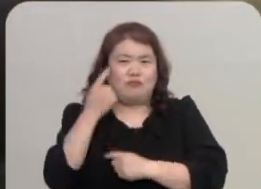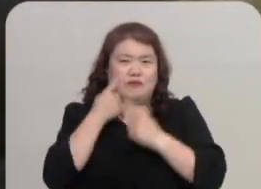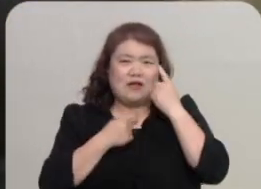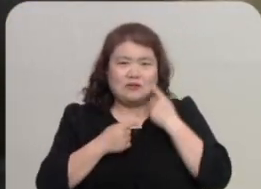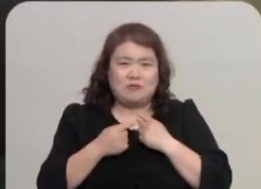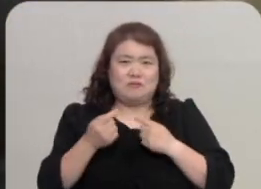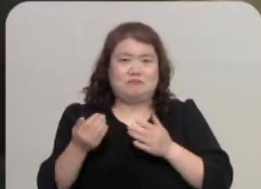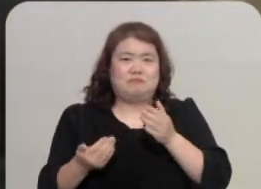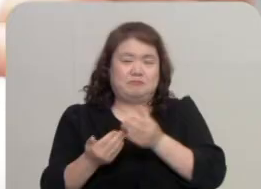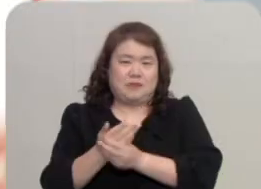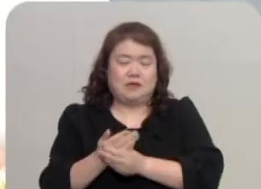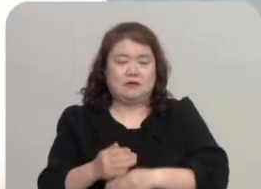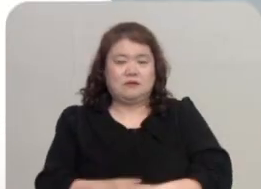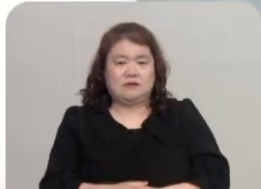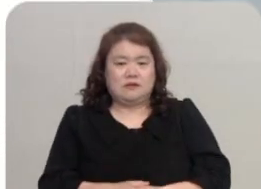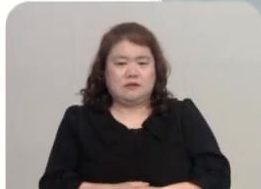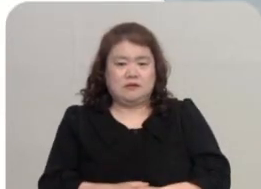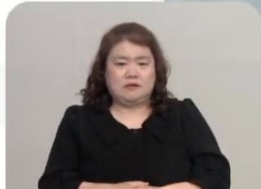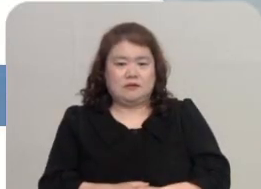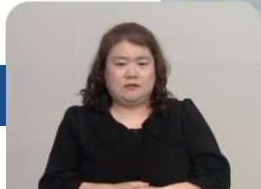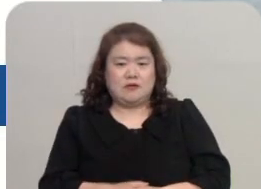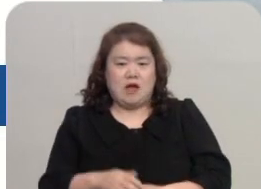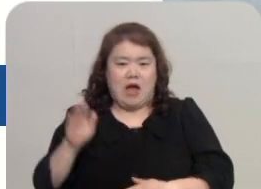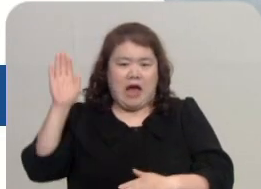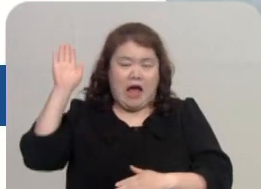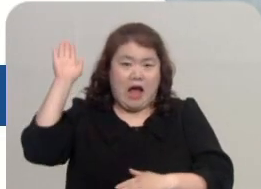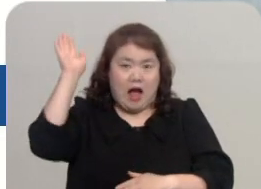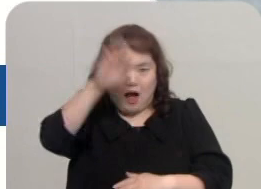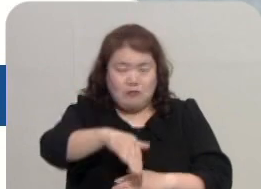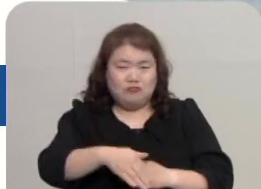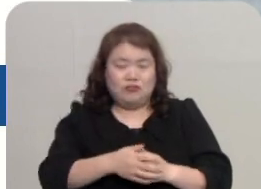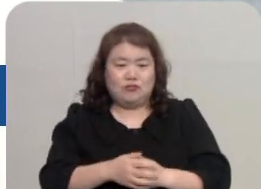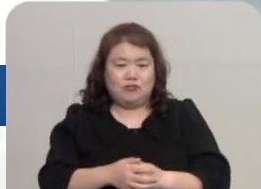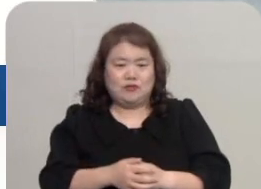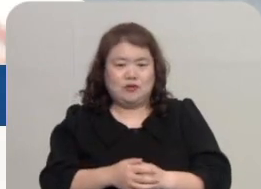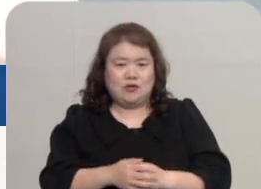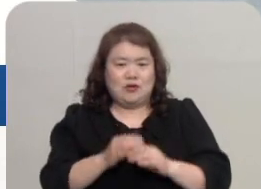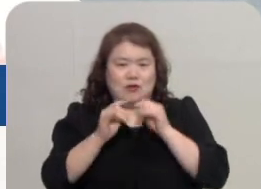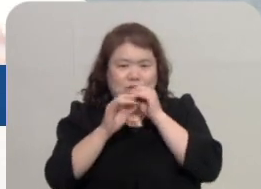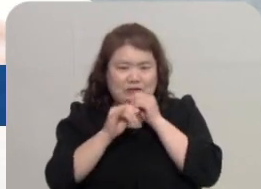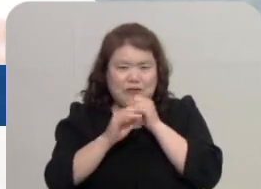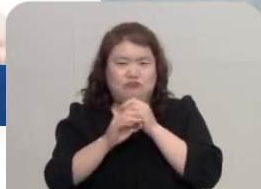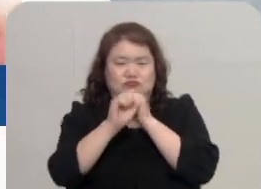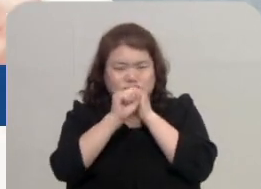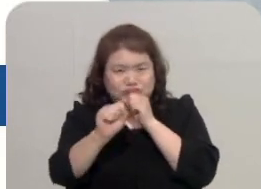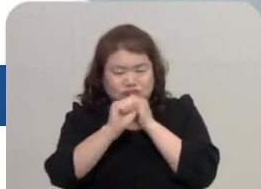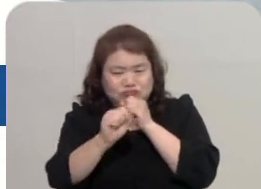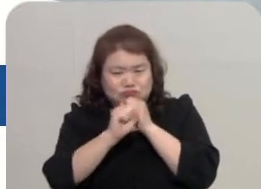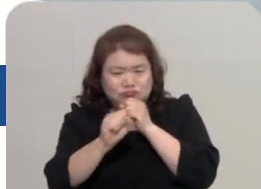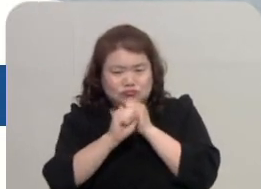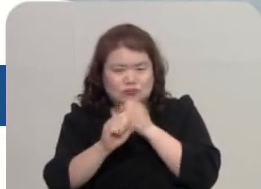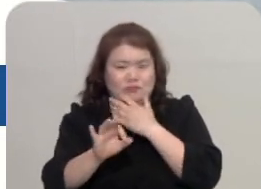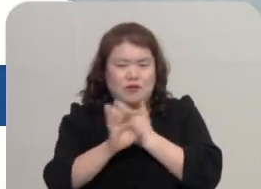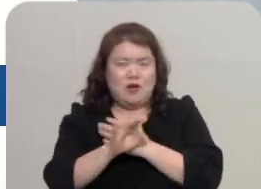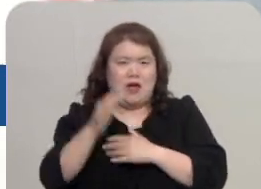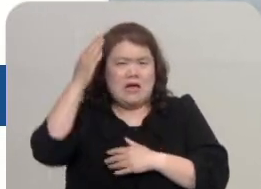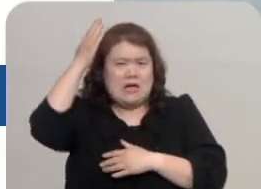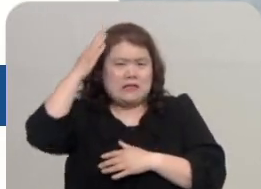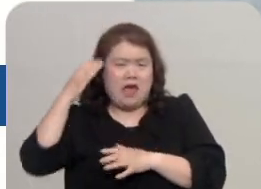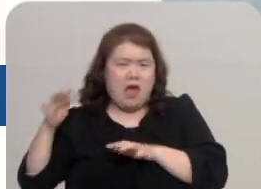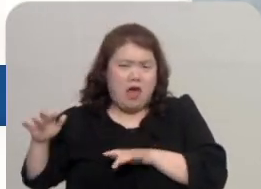패였습니다. 돌격 앞으로 그 신호요. 피리 불고 그냥 나발 불고